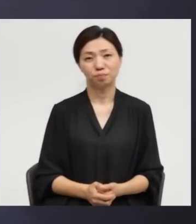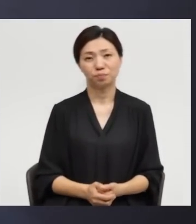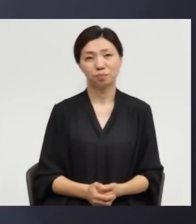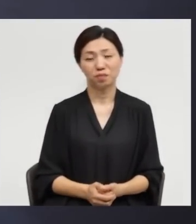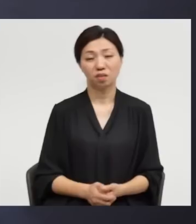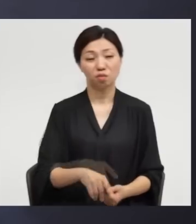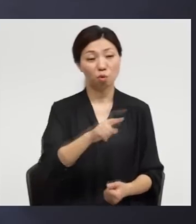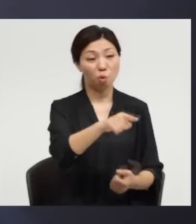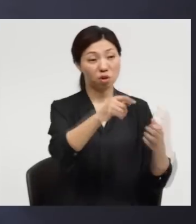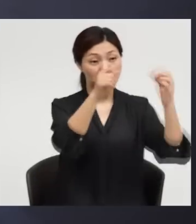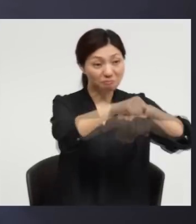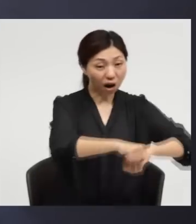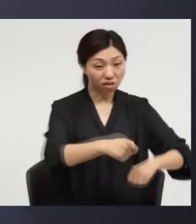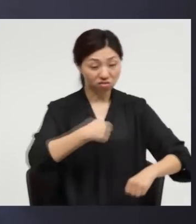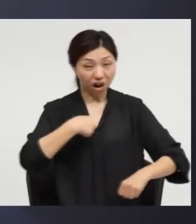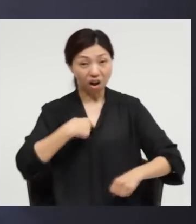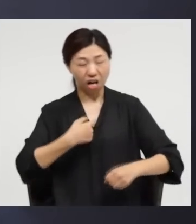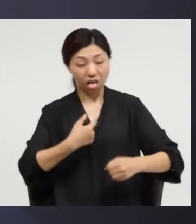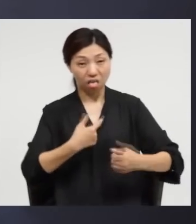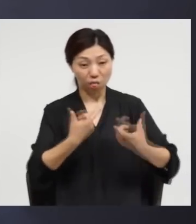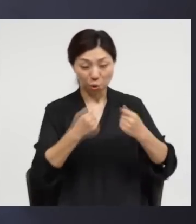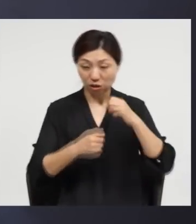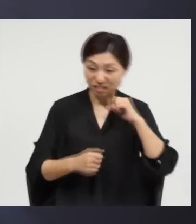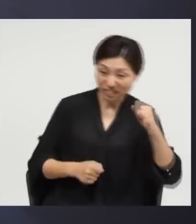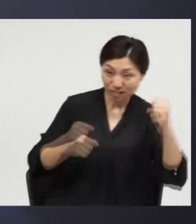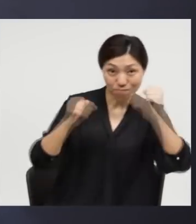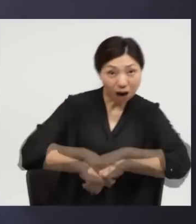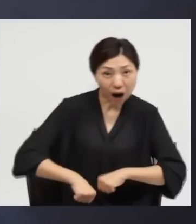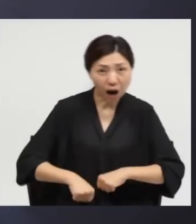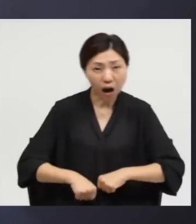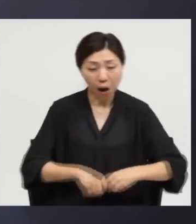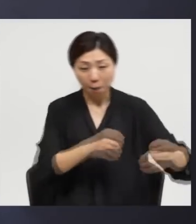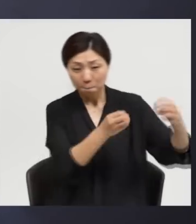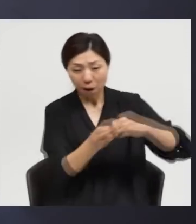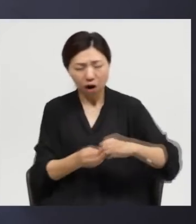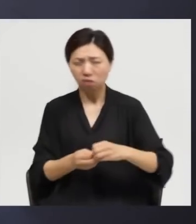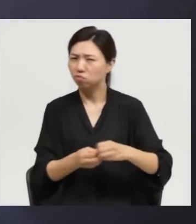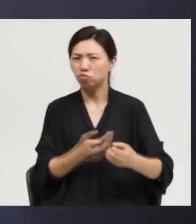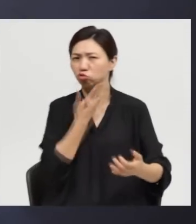뭐 그렇다 하더라도 거기 망한다고 내까지 따라서 망할 수는 없잖아.